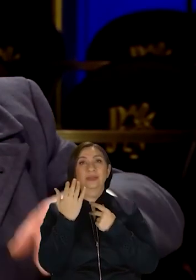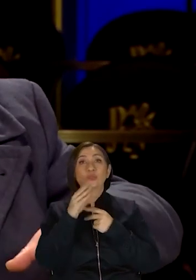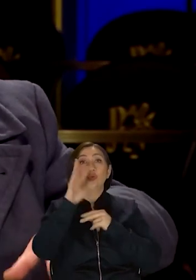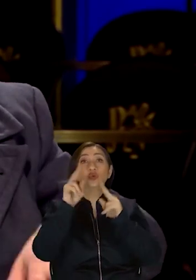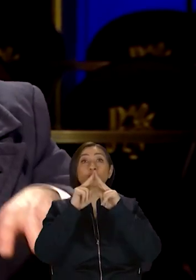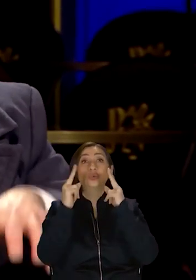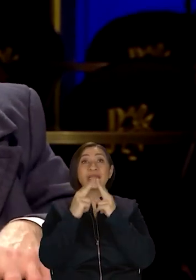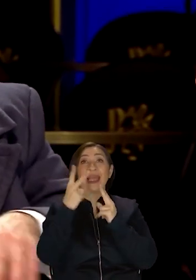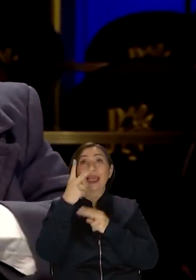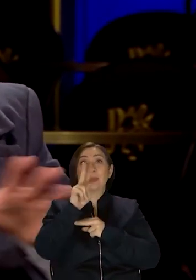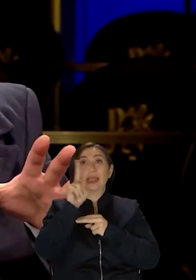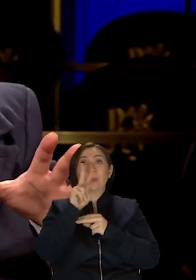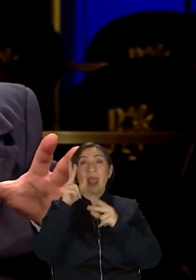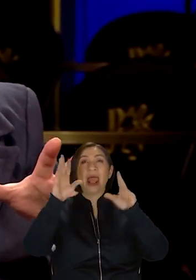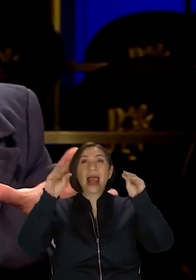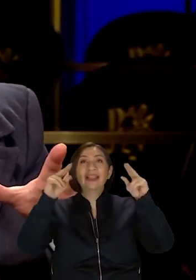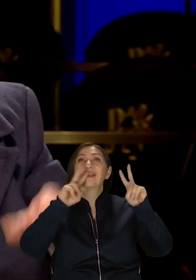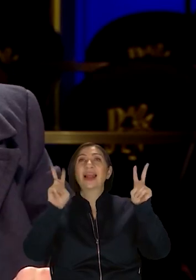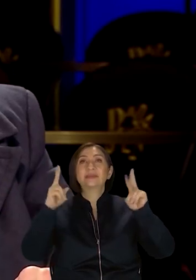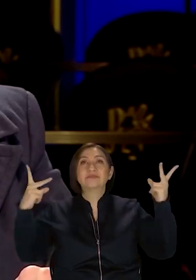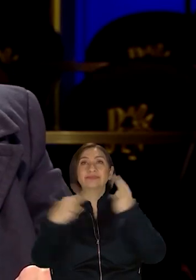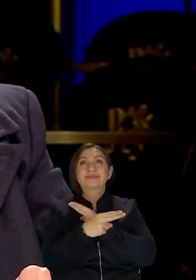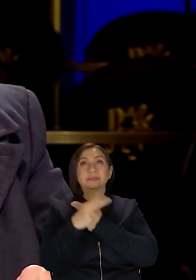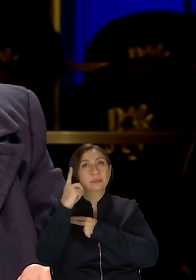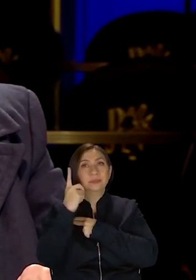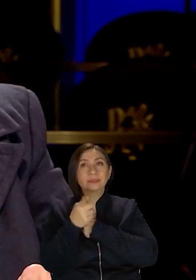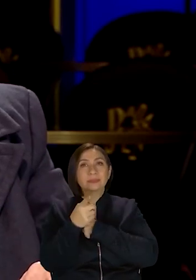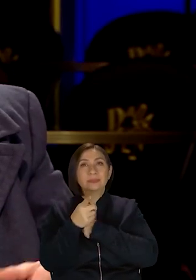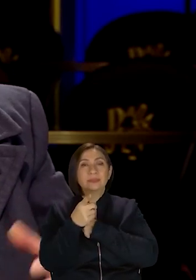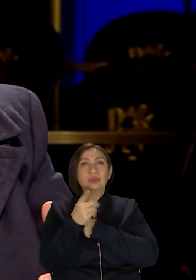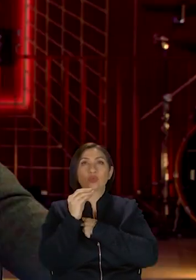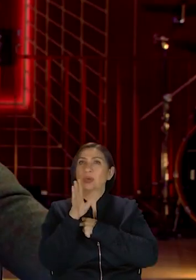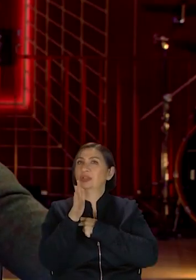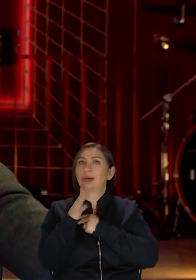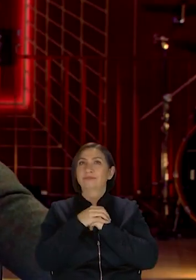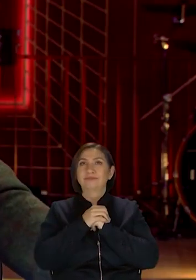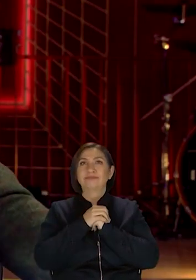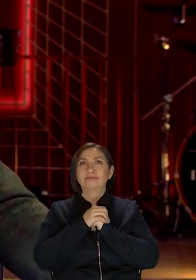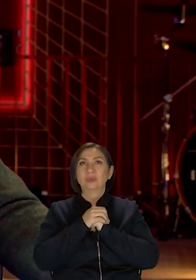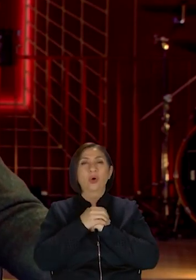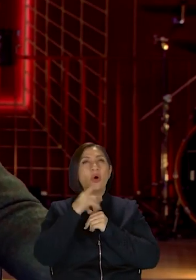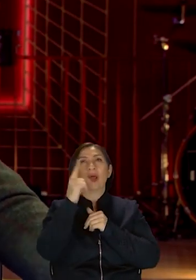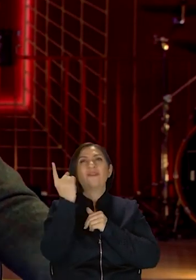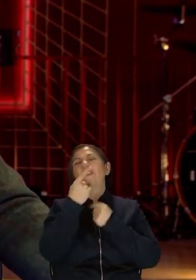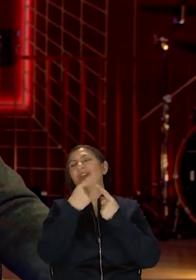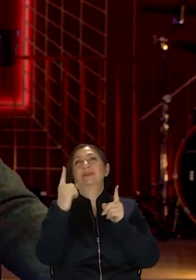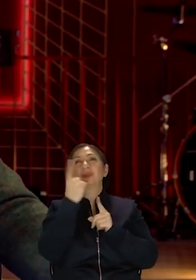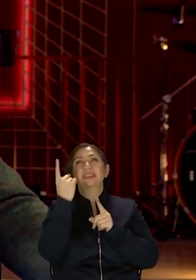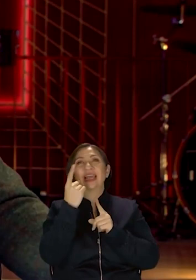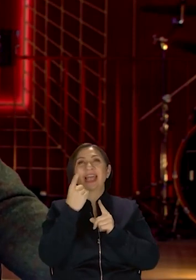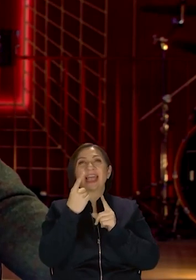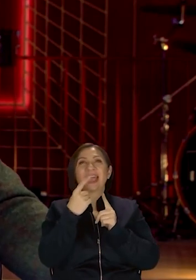bütün dünyada mesela 2020'de elektrik kesildiğini düşün. Hani. Of. Çok acayip. Evet. Öyle bir fütüristik bir şey. Aslında başka